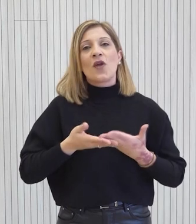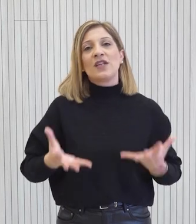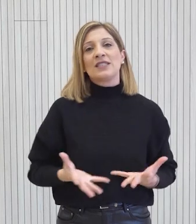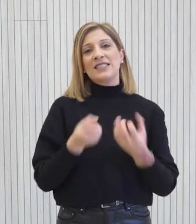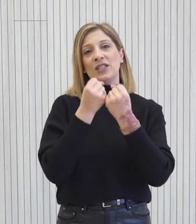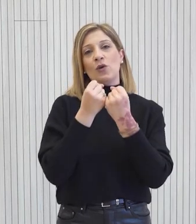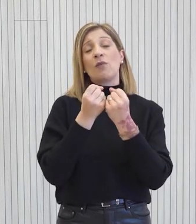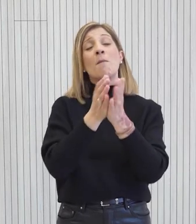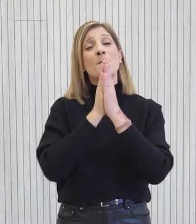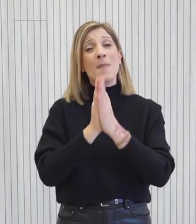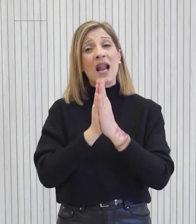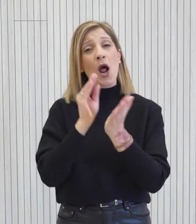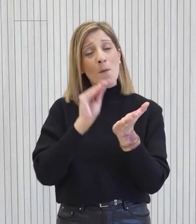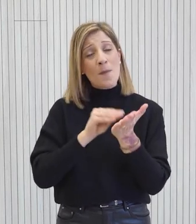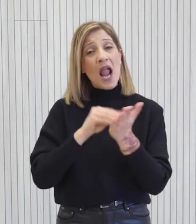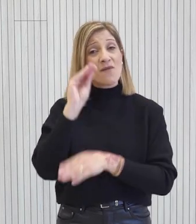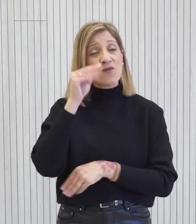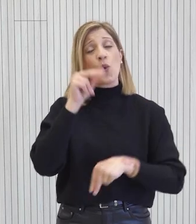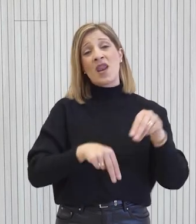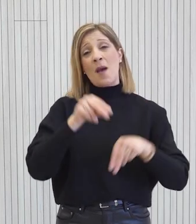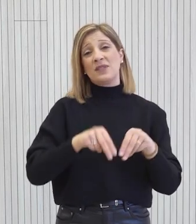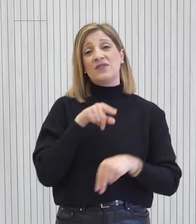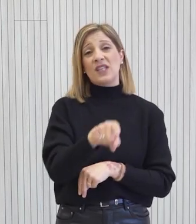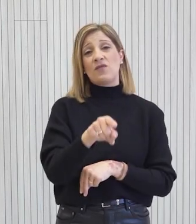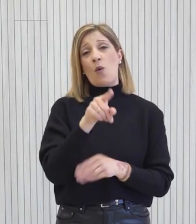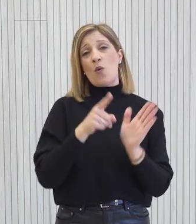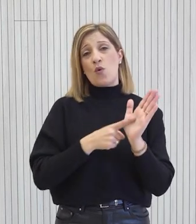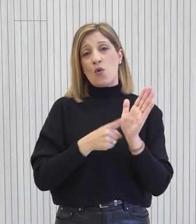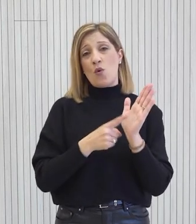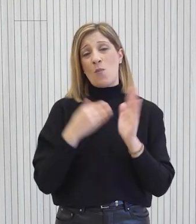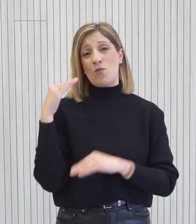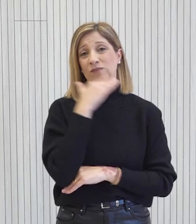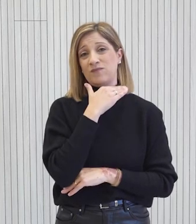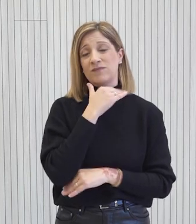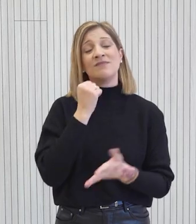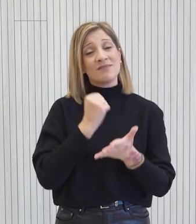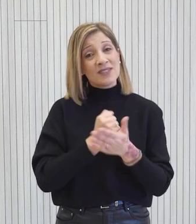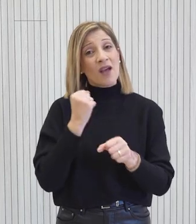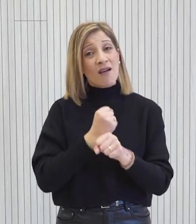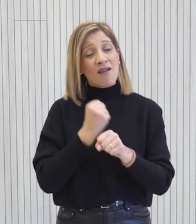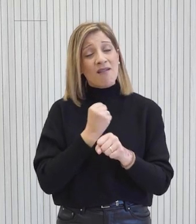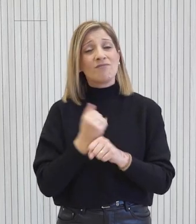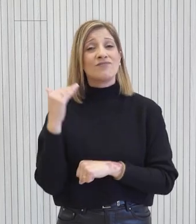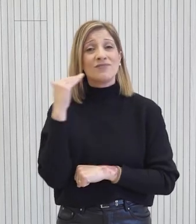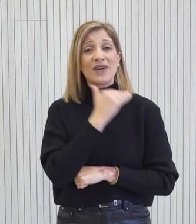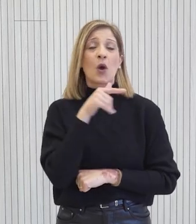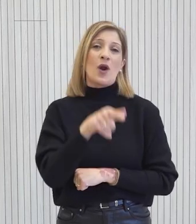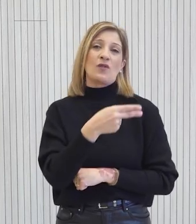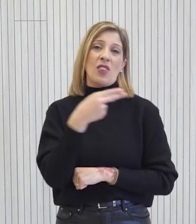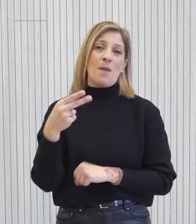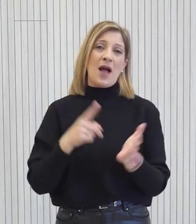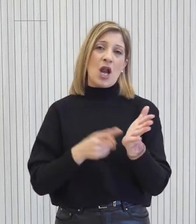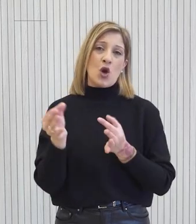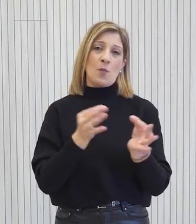υψηλή ιεράρχηση που πρέπει να τεθεί η αποτελεσματικότερη διαχείριση του μεταναστευτικού και να ολοκληρώσει το ταχύτερο δυνατόν την εξέταση του